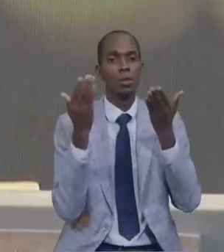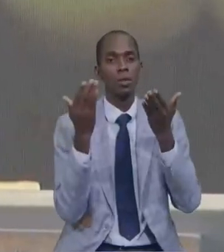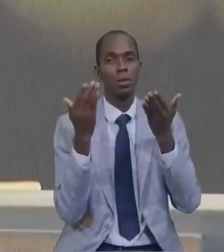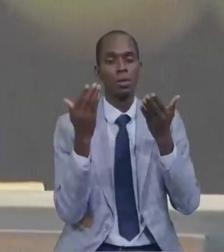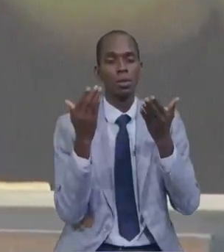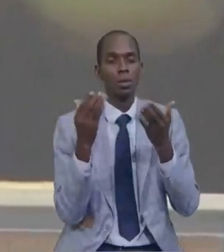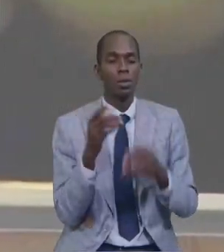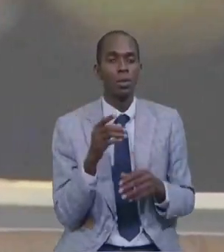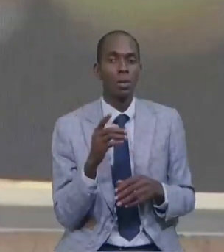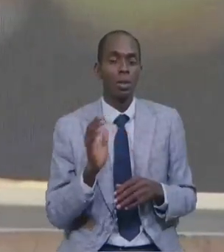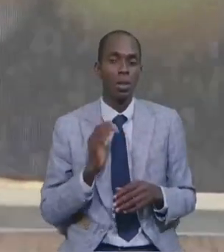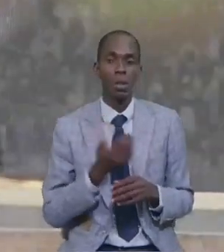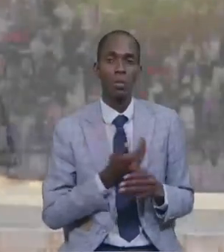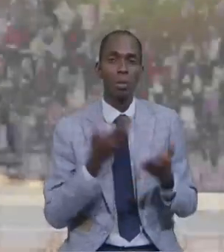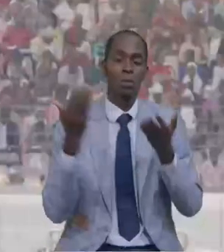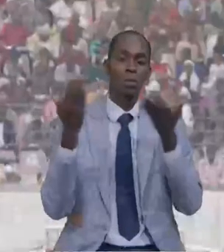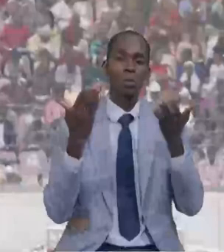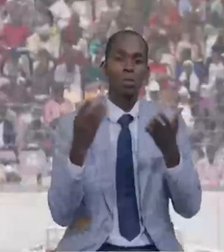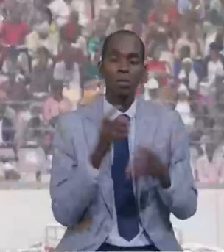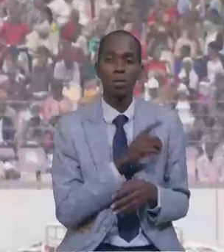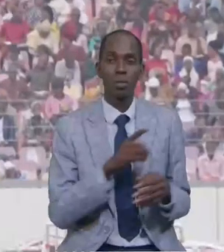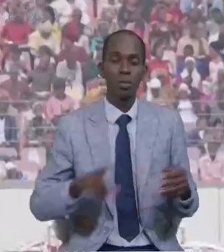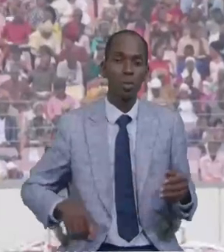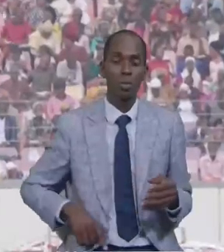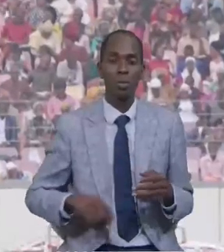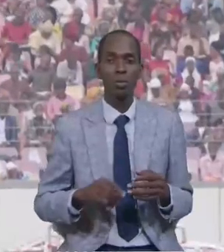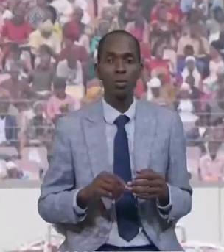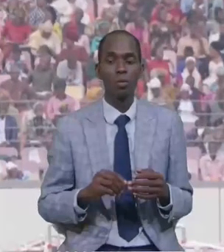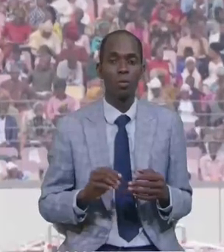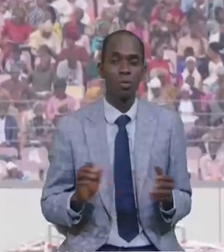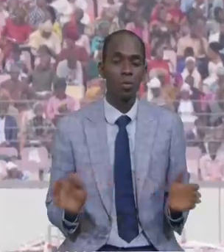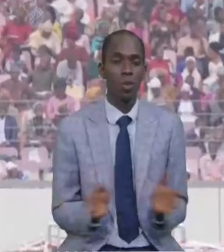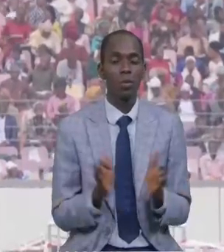le Seigneur obligeant, qui est